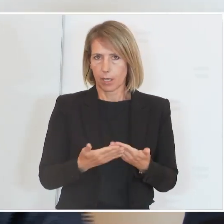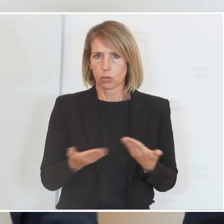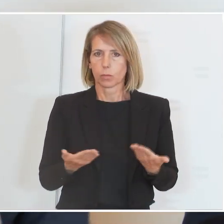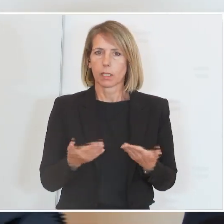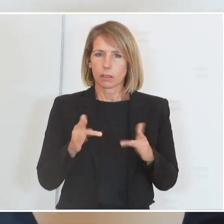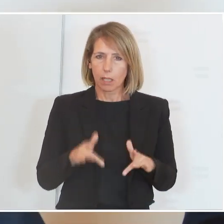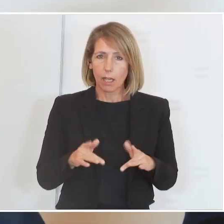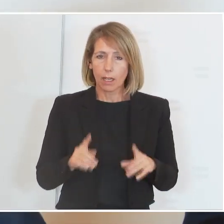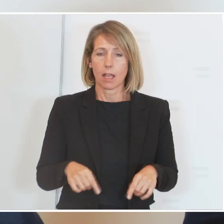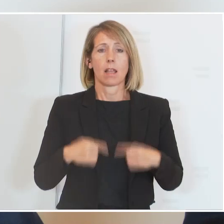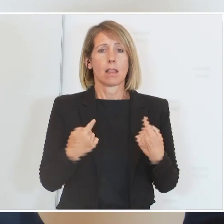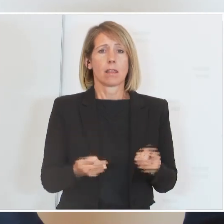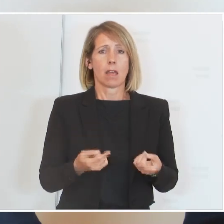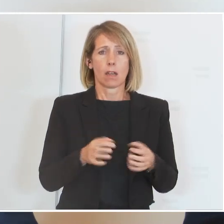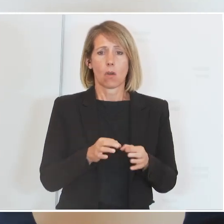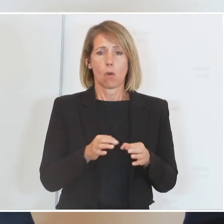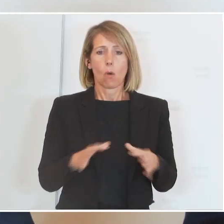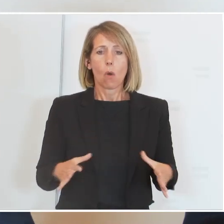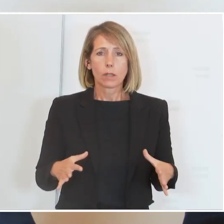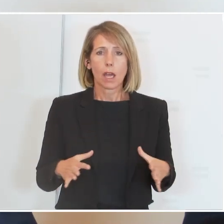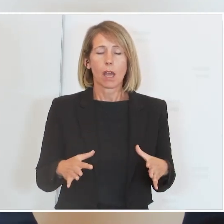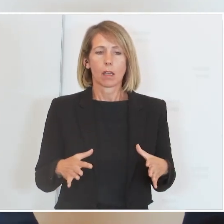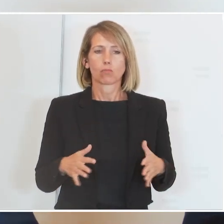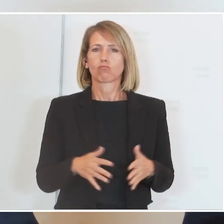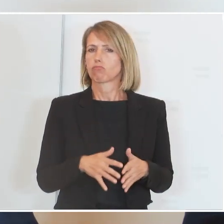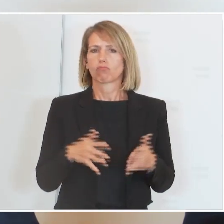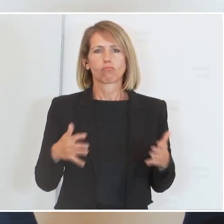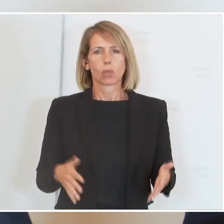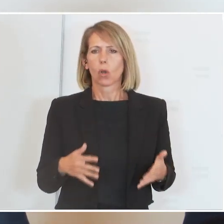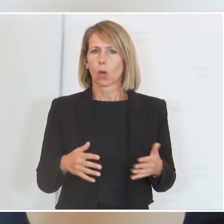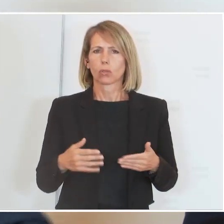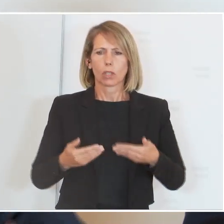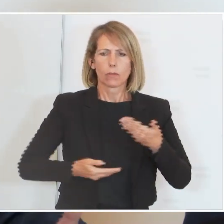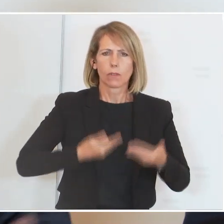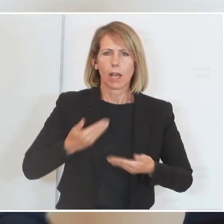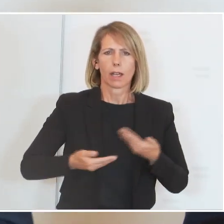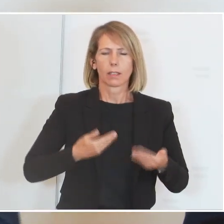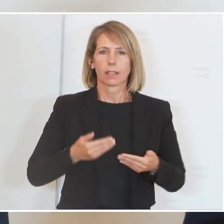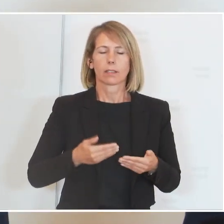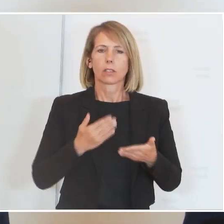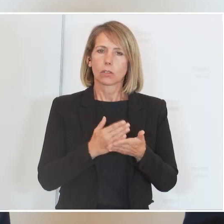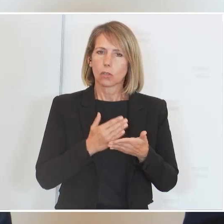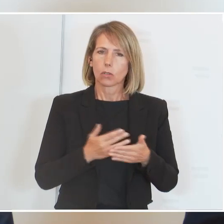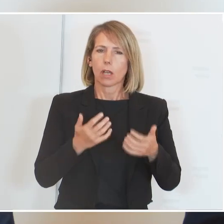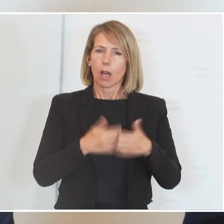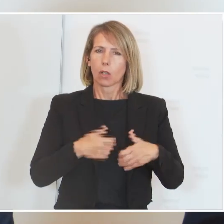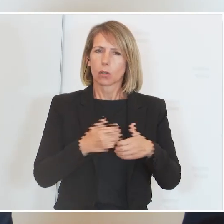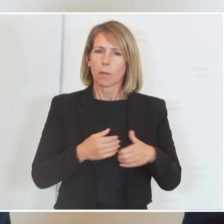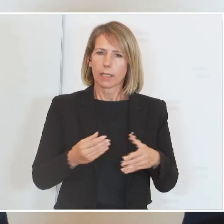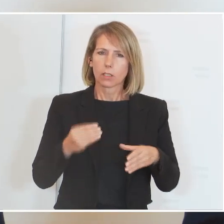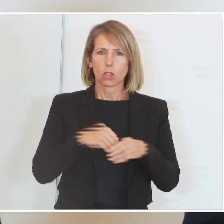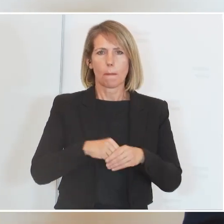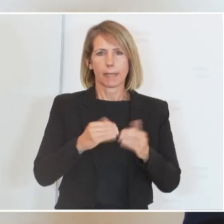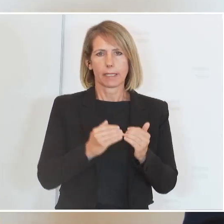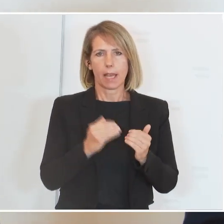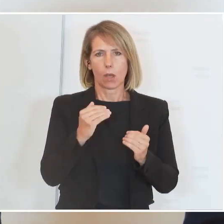ziehen, dann wird ohne großes Gefeilsche und Zutun das hier mit erhöht. Auch